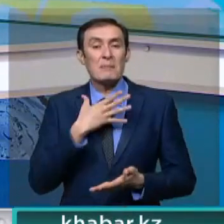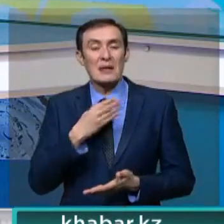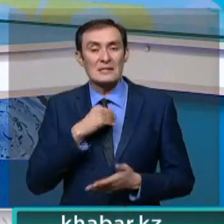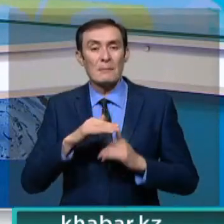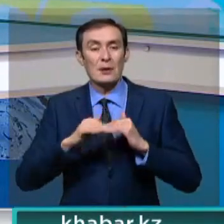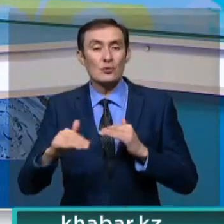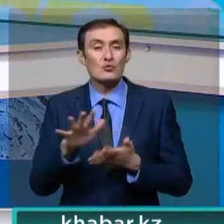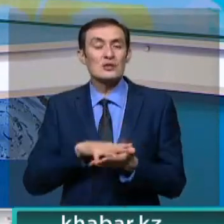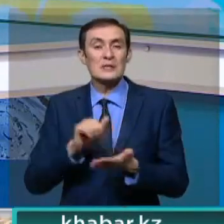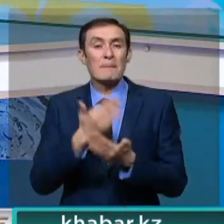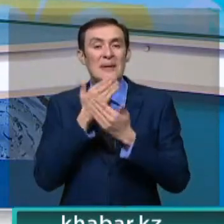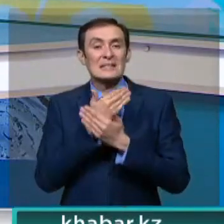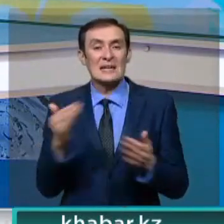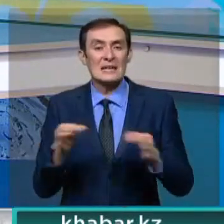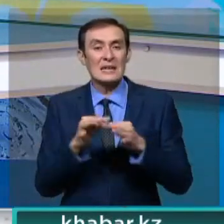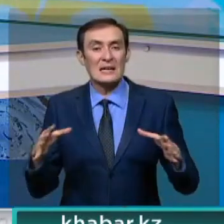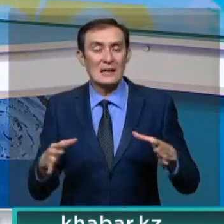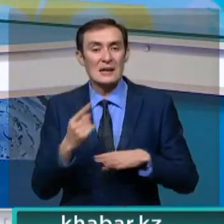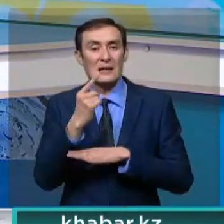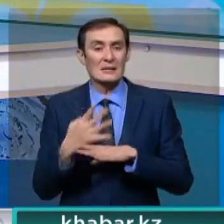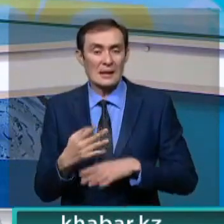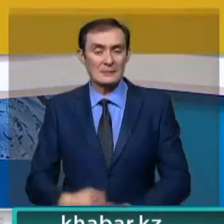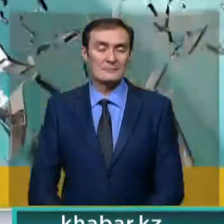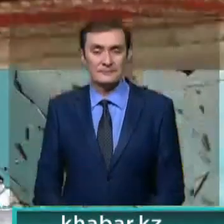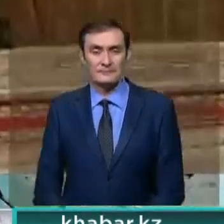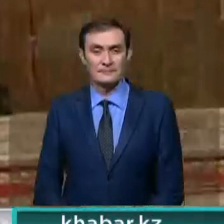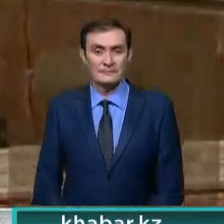полигоне уничтожается последний ядерный заряд.